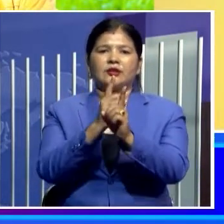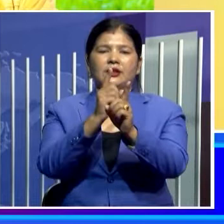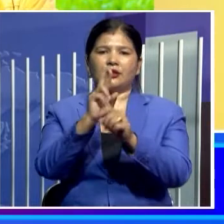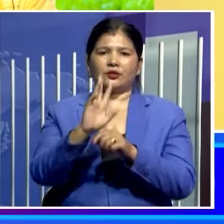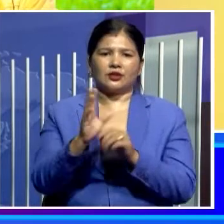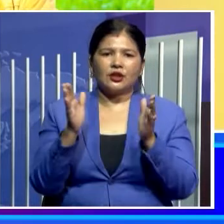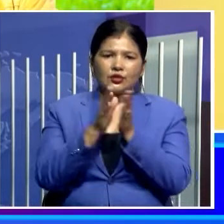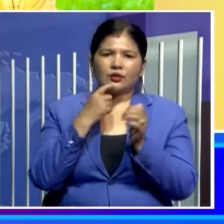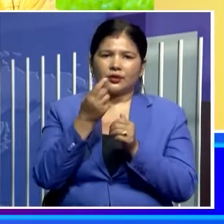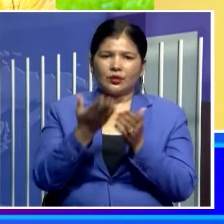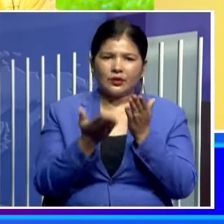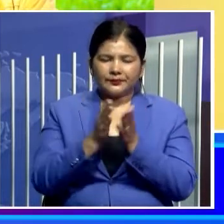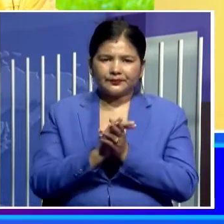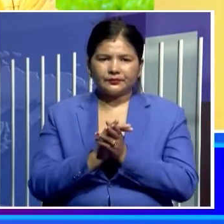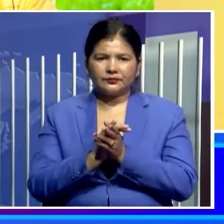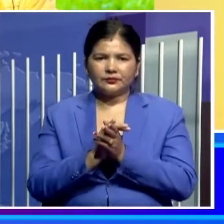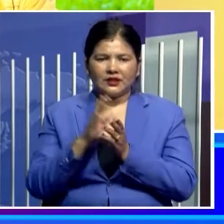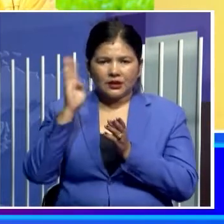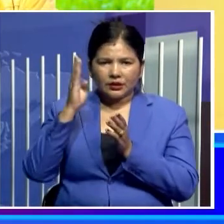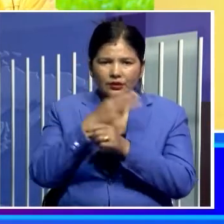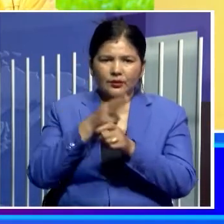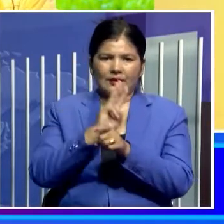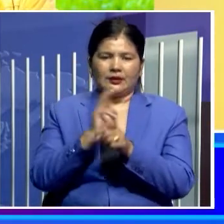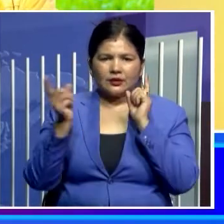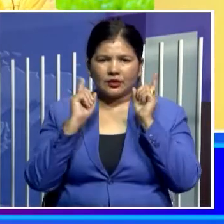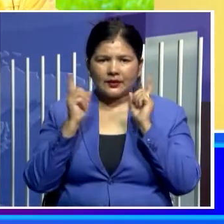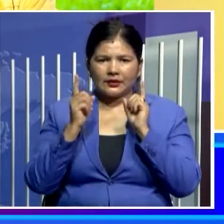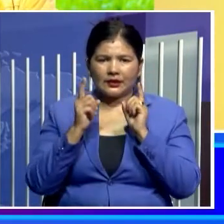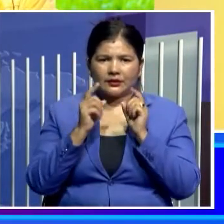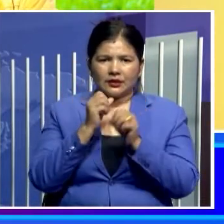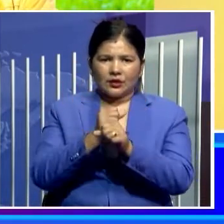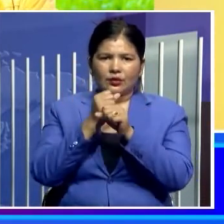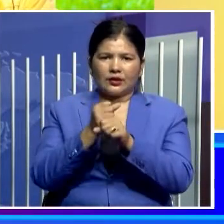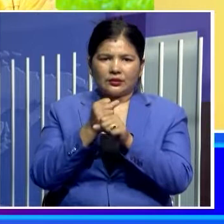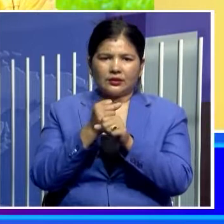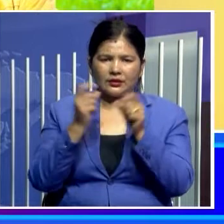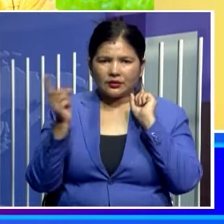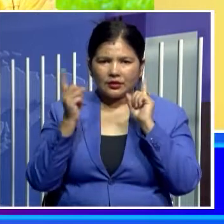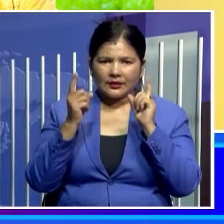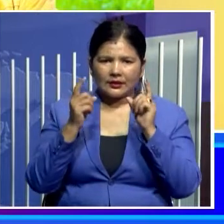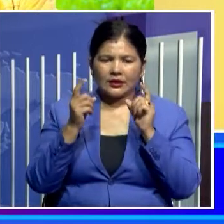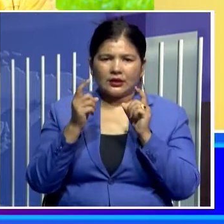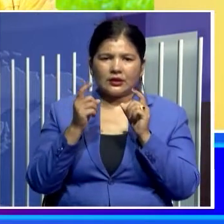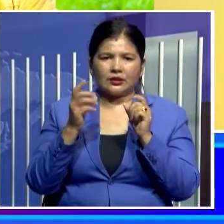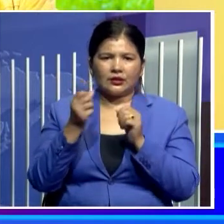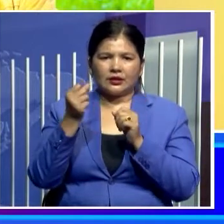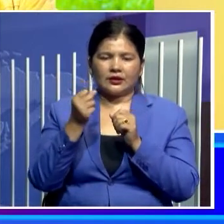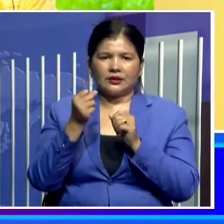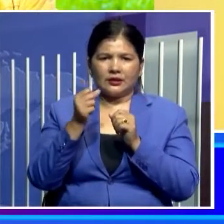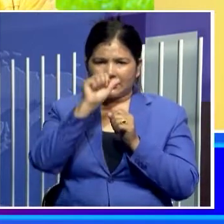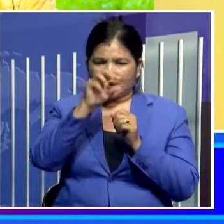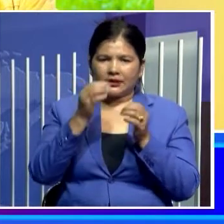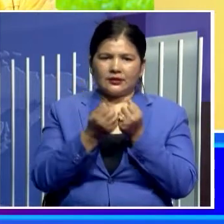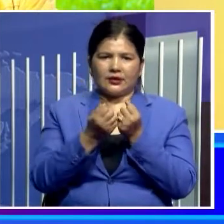संक्षेपमा? हजुर, पुरुषोत्तम जी, धनगढी उपमहानगरपालिकाको हकमा र घोडागुडी नगरपालिकाको हकमा मैले भर्खरै मात्रै यहाँलाई जानकारी